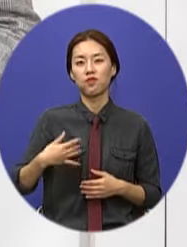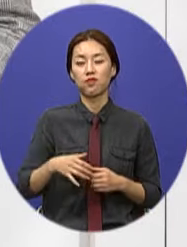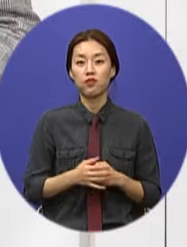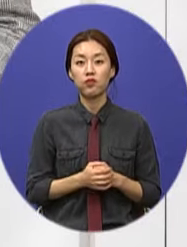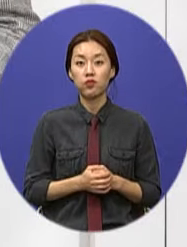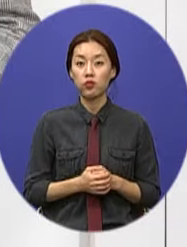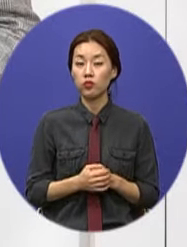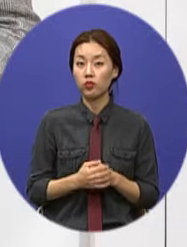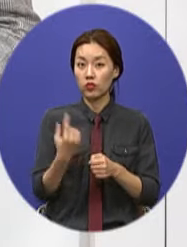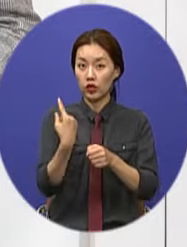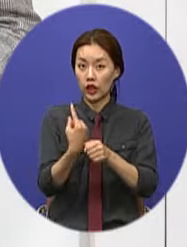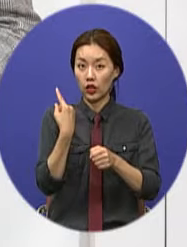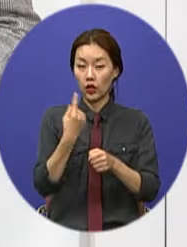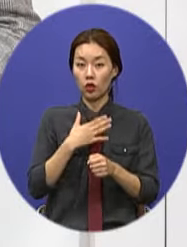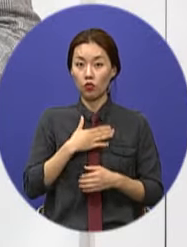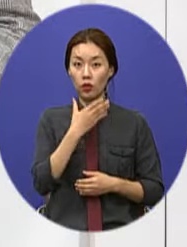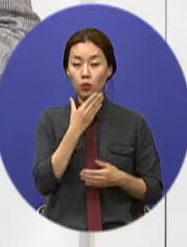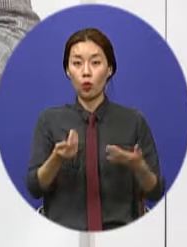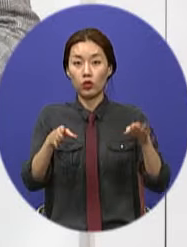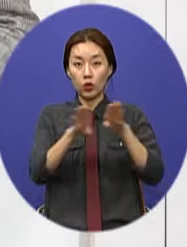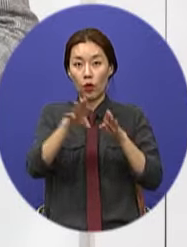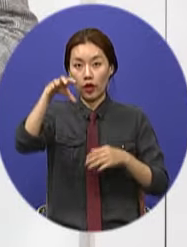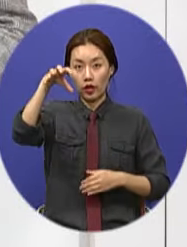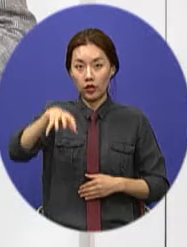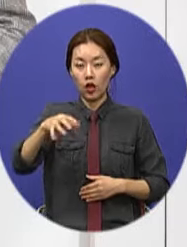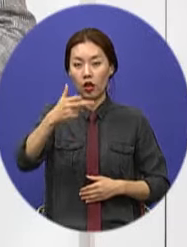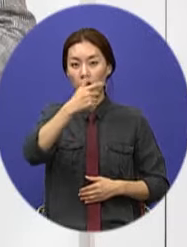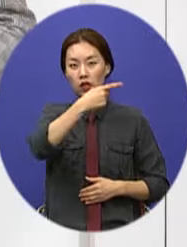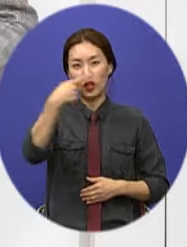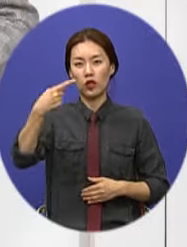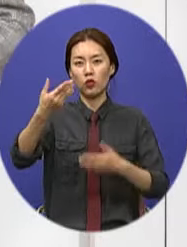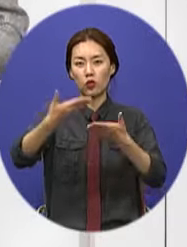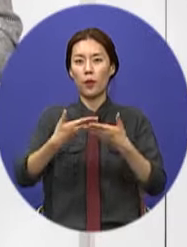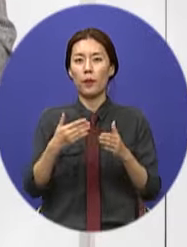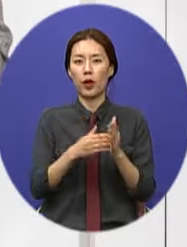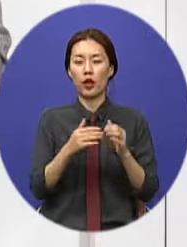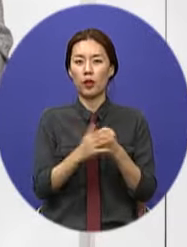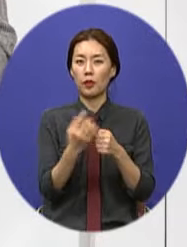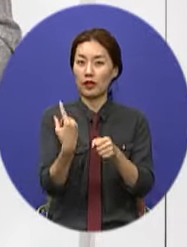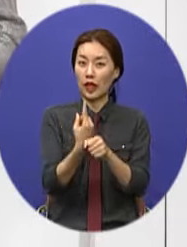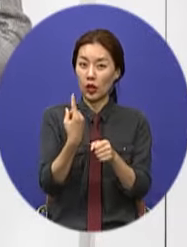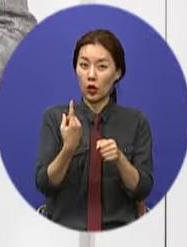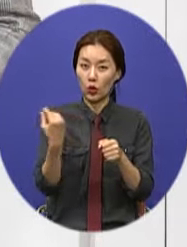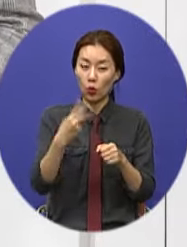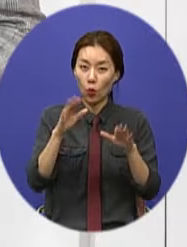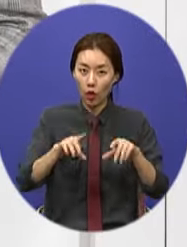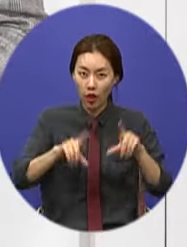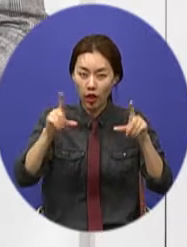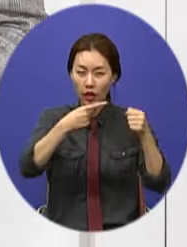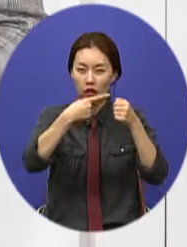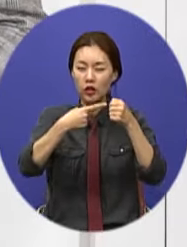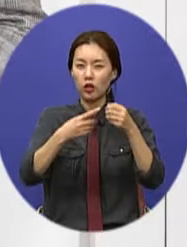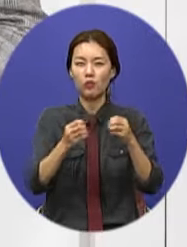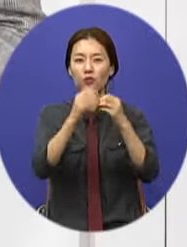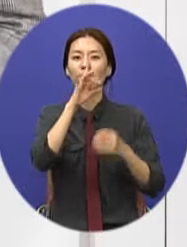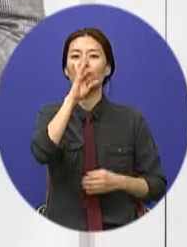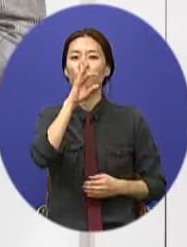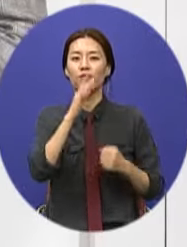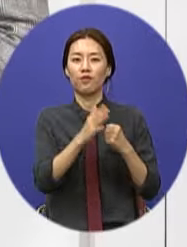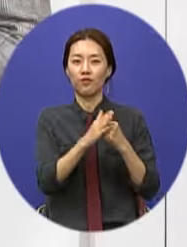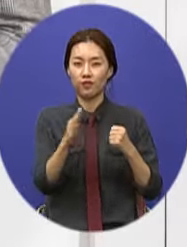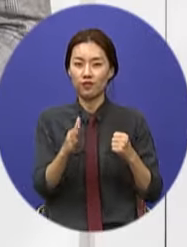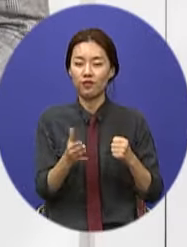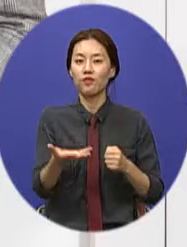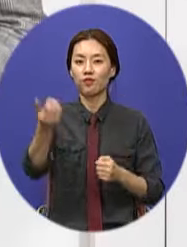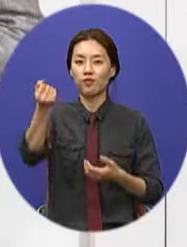저 주원복지관에서 대상을 탔기 때문에 네. 또 줄 수가 없대요. 아 그렇죠. 그러셨구나. 그렇죠. 상을